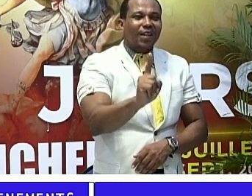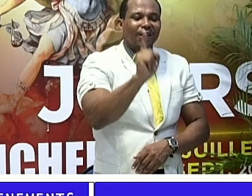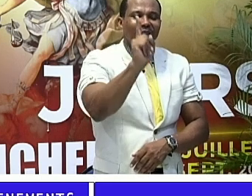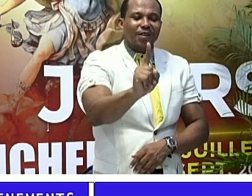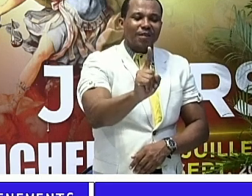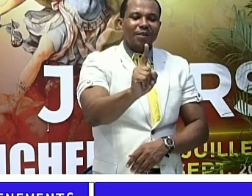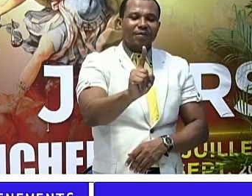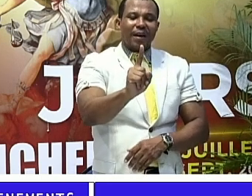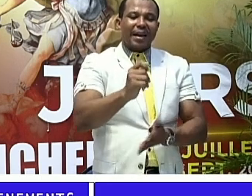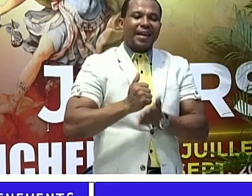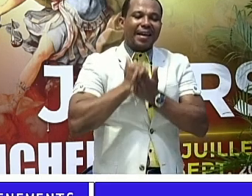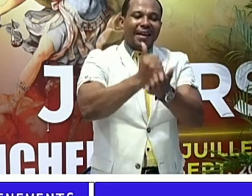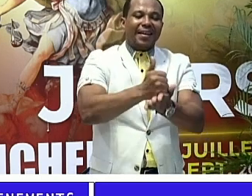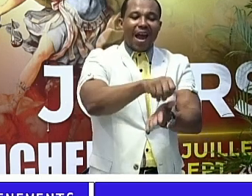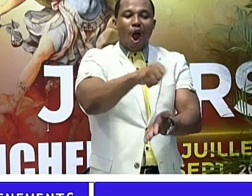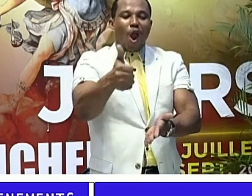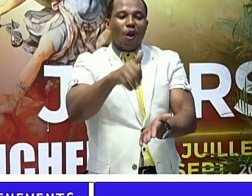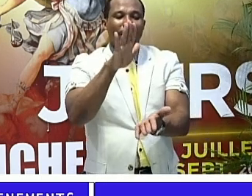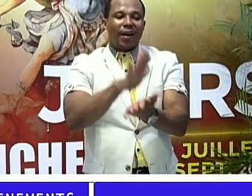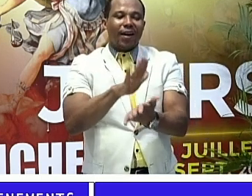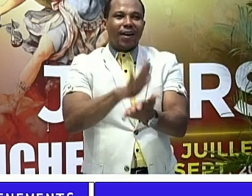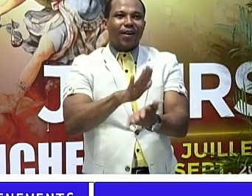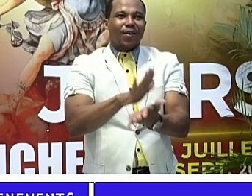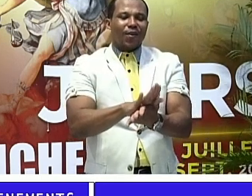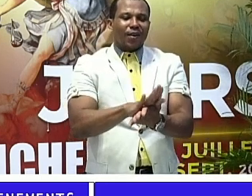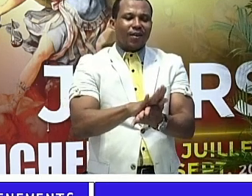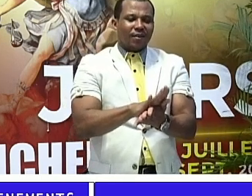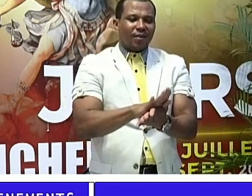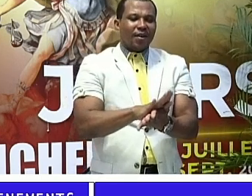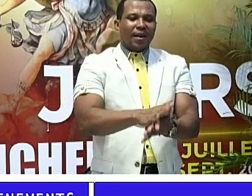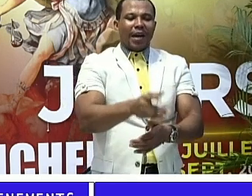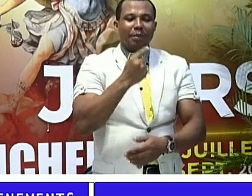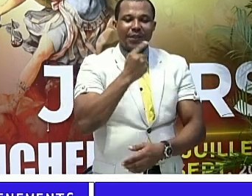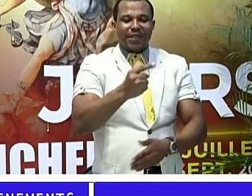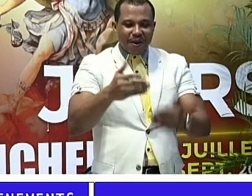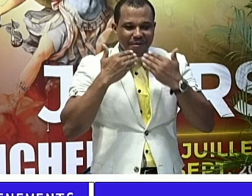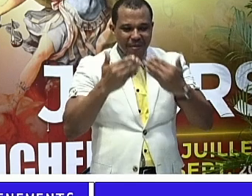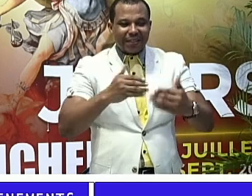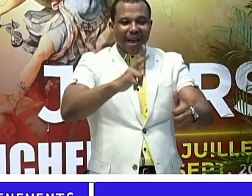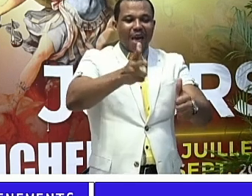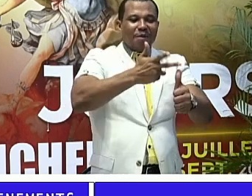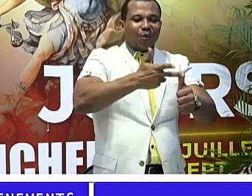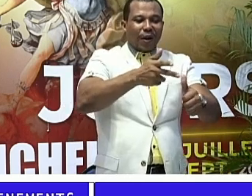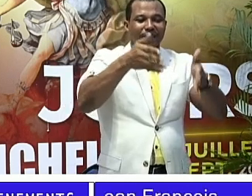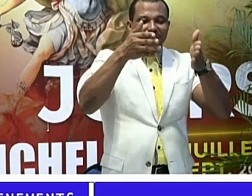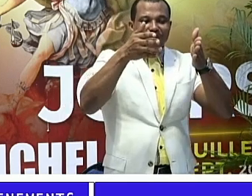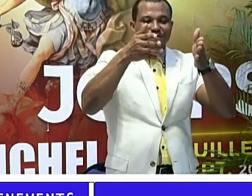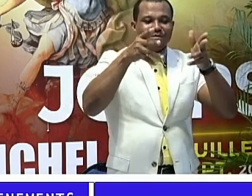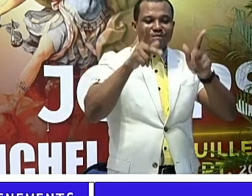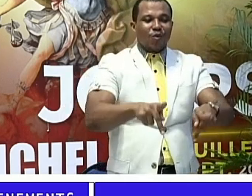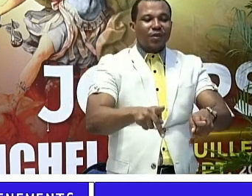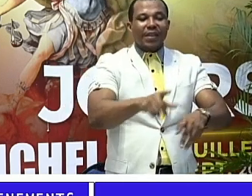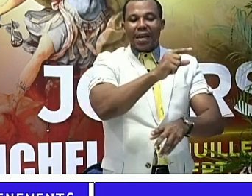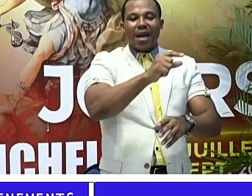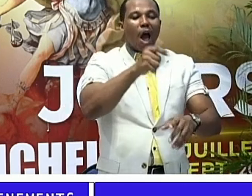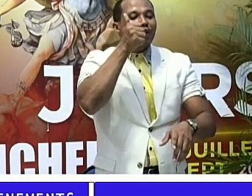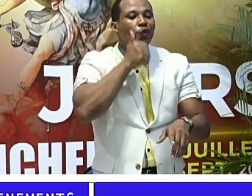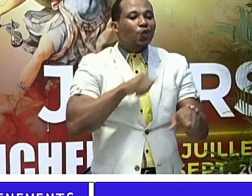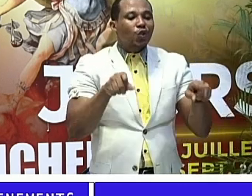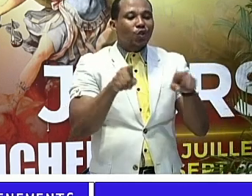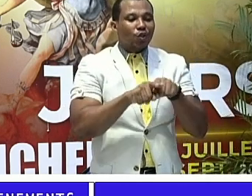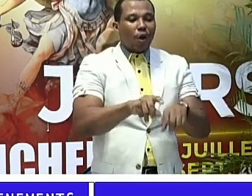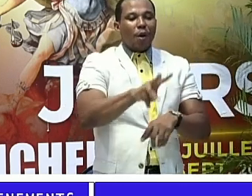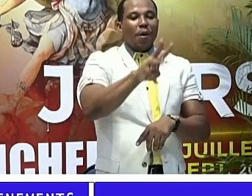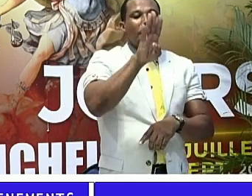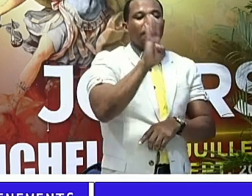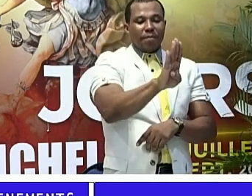dans l'école là toujours. Je prends le temps pour nous dire merci. Et troisième, mon sœur Marie Bernadette Versilla. C'est une sœur